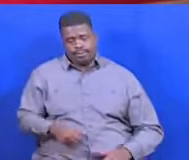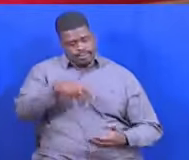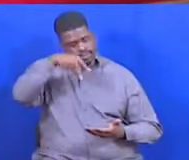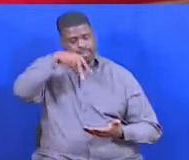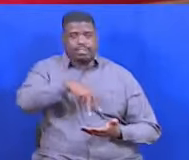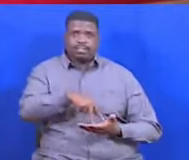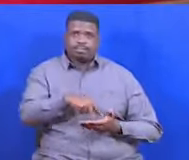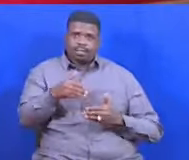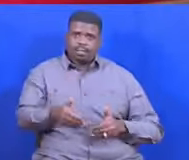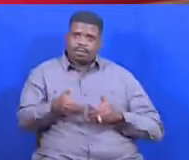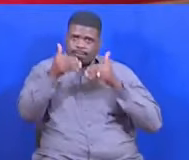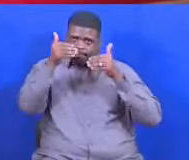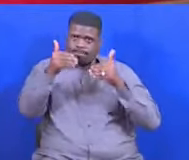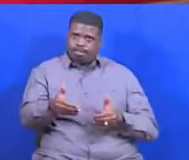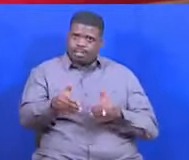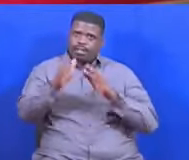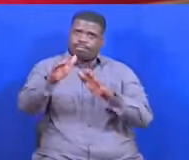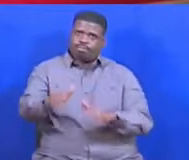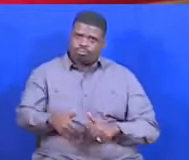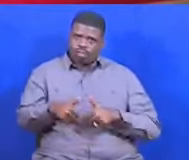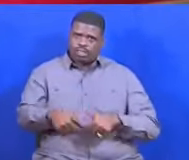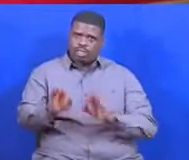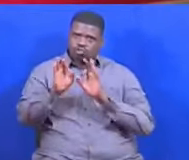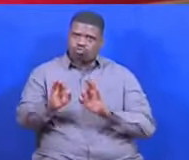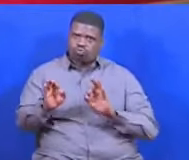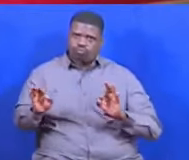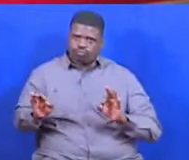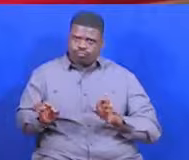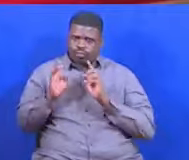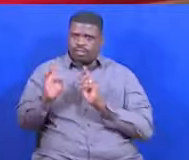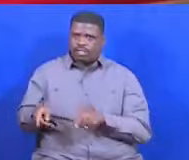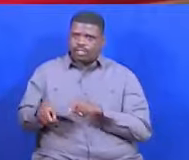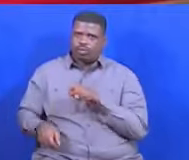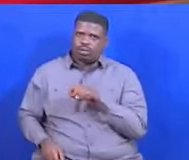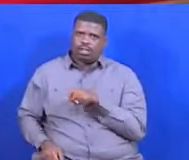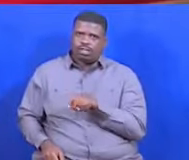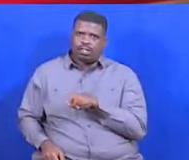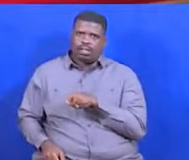nasimama mbele ya bunge lako tukufu nikiwa